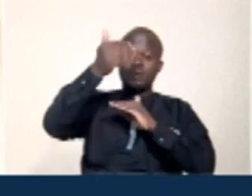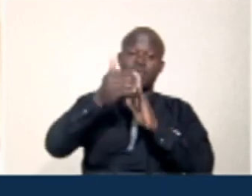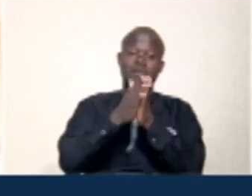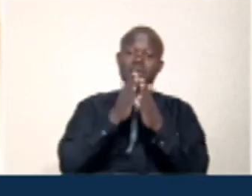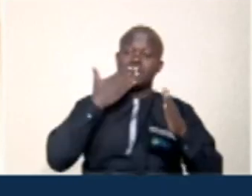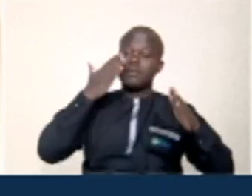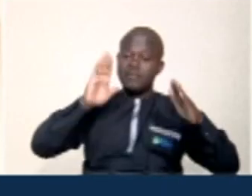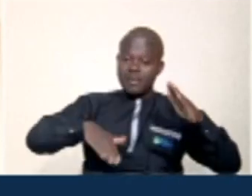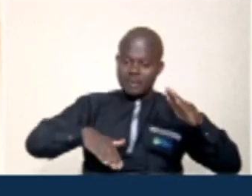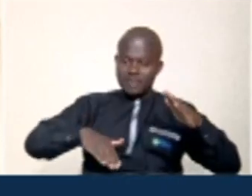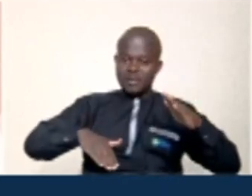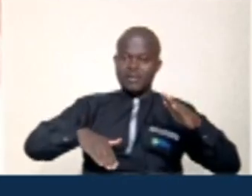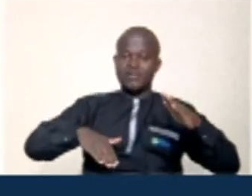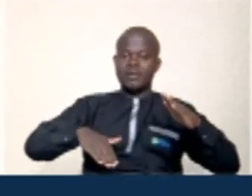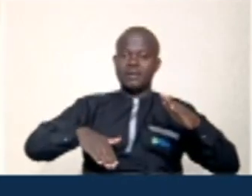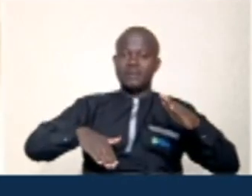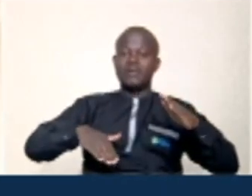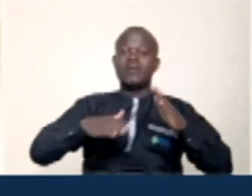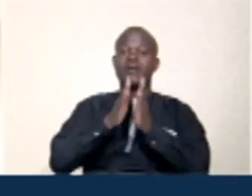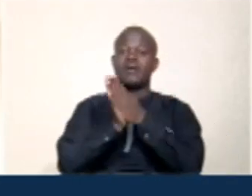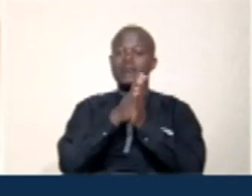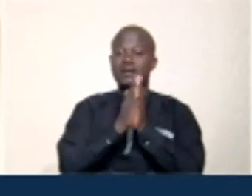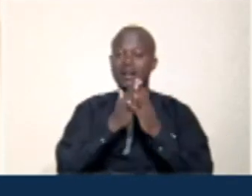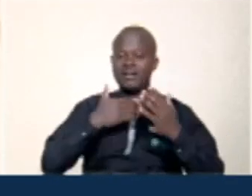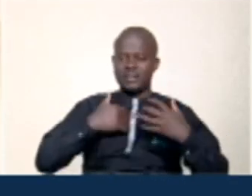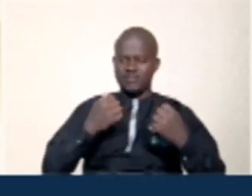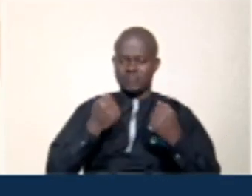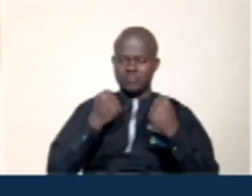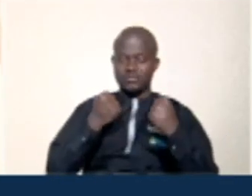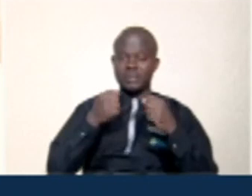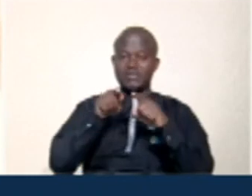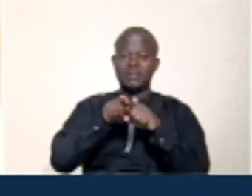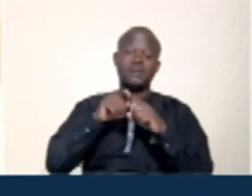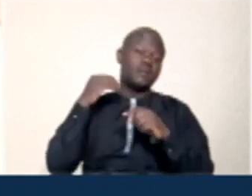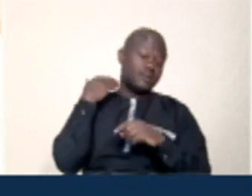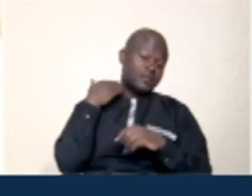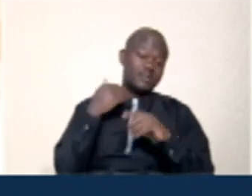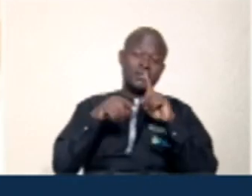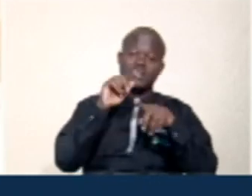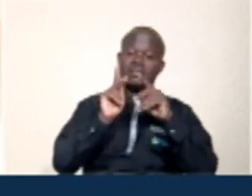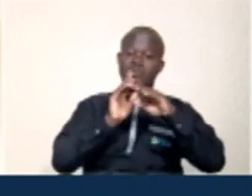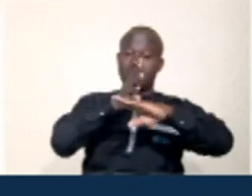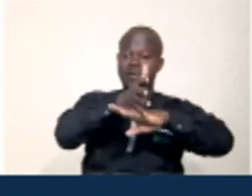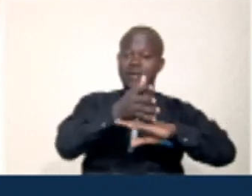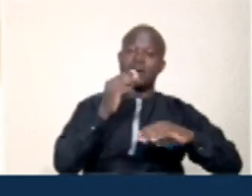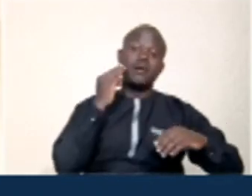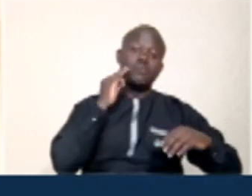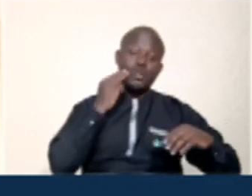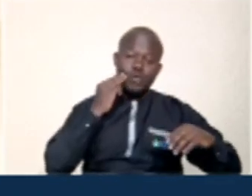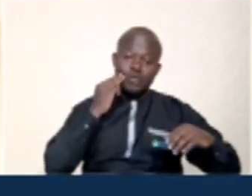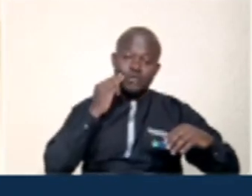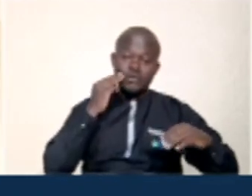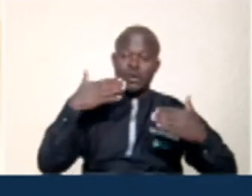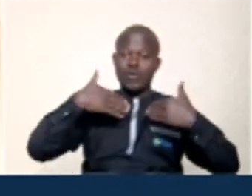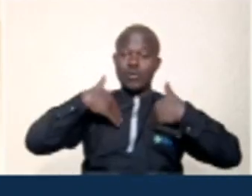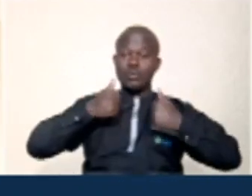amateka aremereye, amateka afite ubukana nk'ubwa Jenoside yahitanye abantu barenga miliyoni,